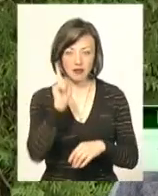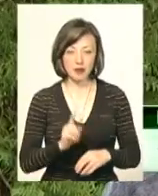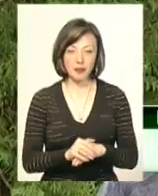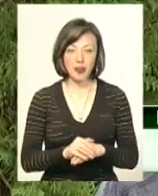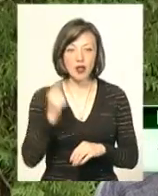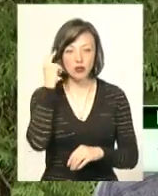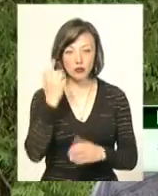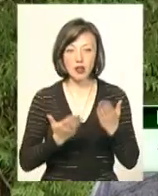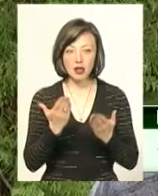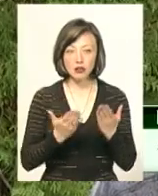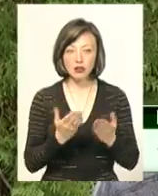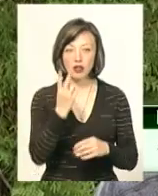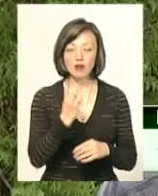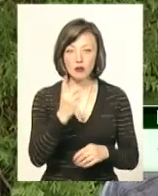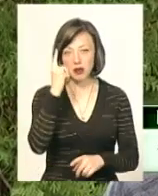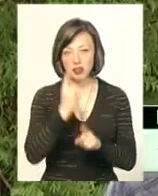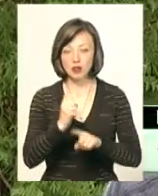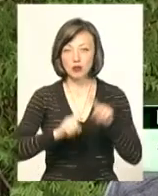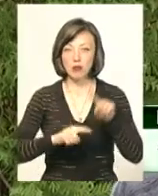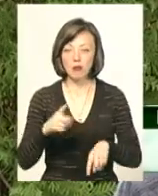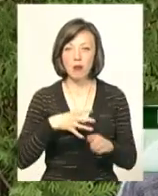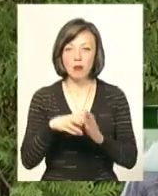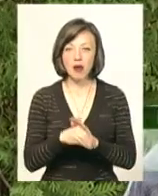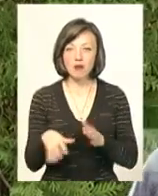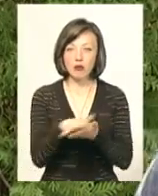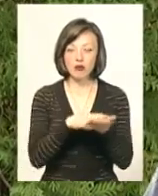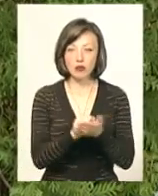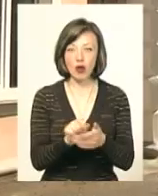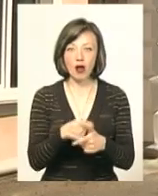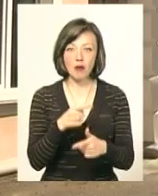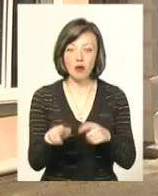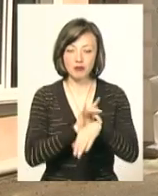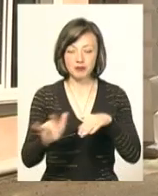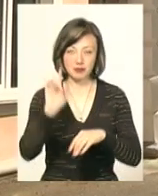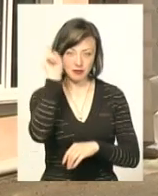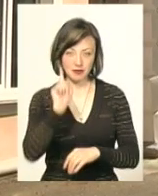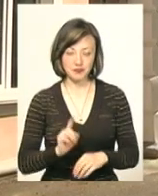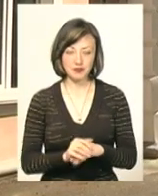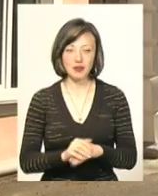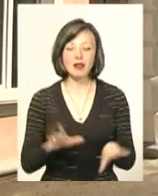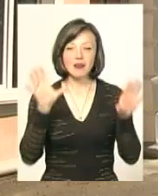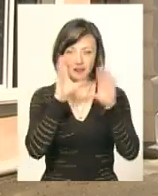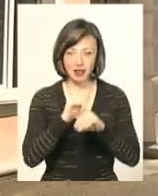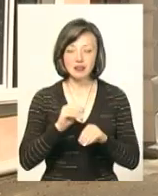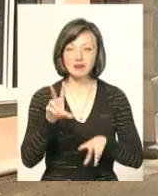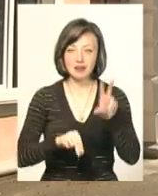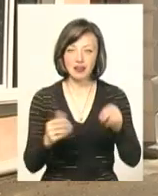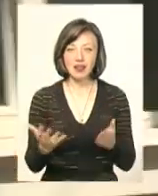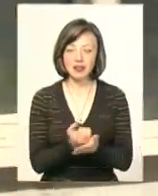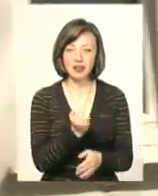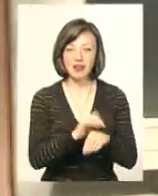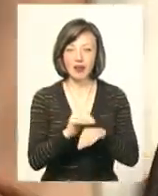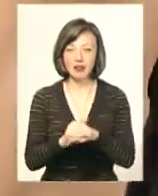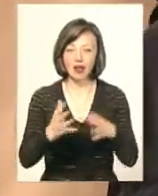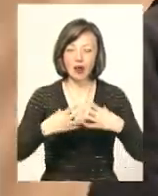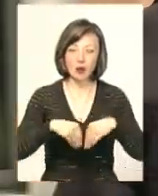якщо там були двоюрідні брати чи родичі, вони померли від погромів чи Голокосту. Пол сподівається, що йому вдасться знайти нові факти про родину та